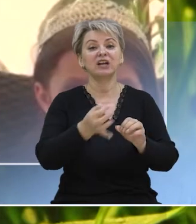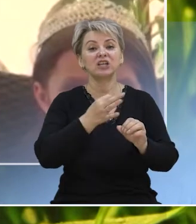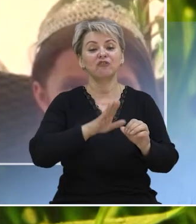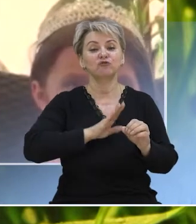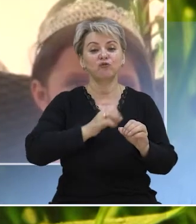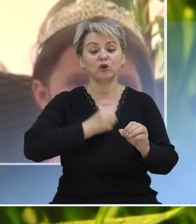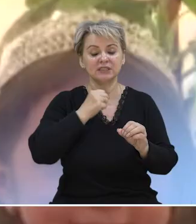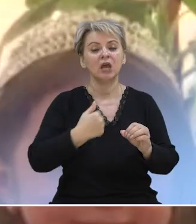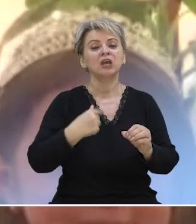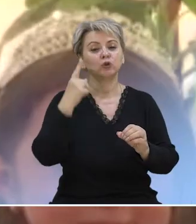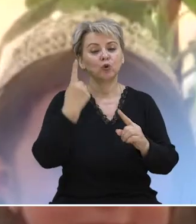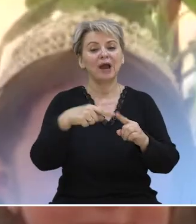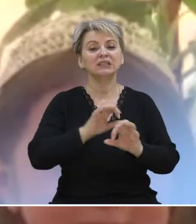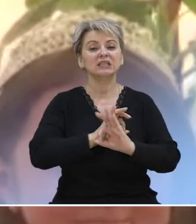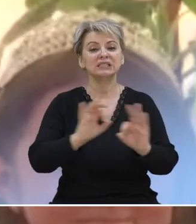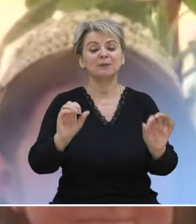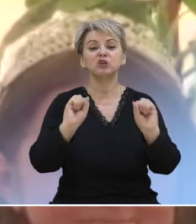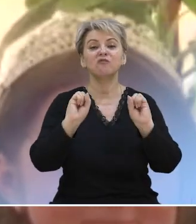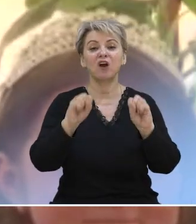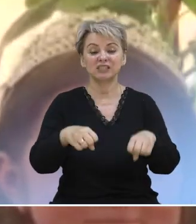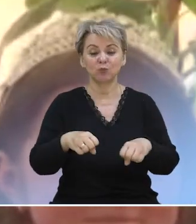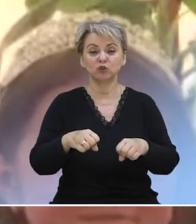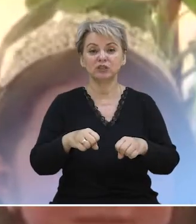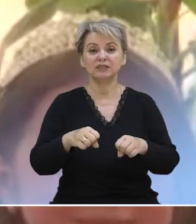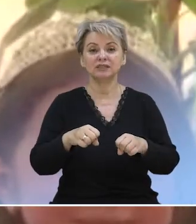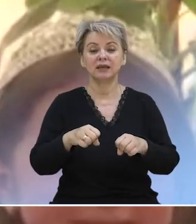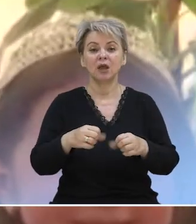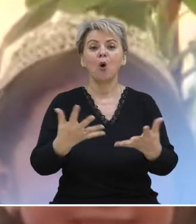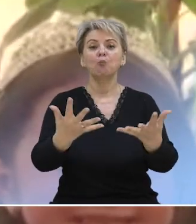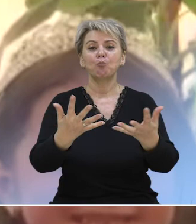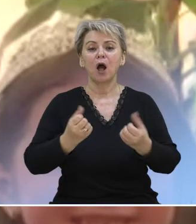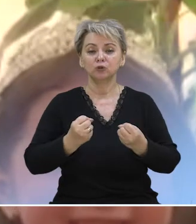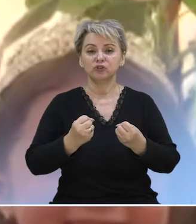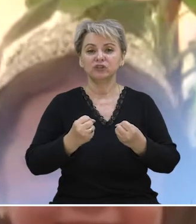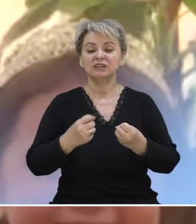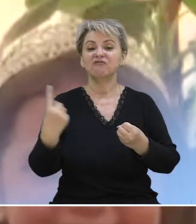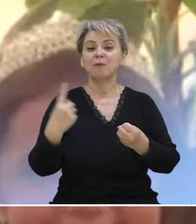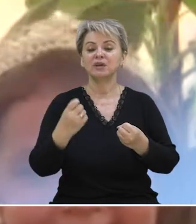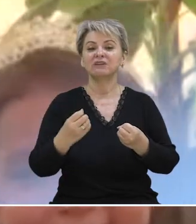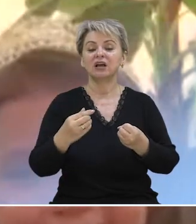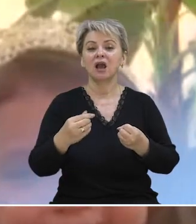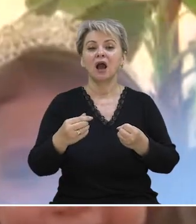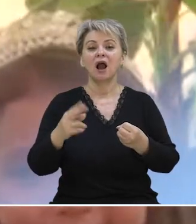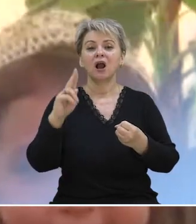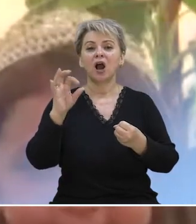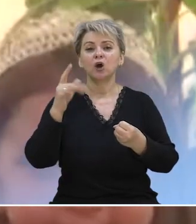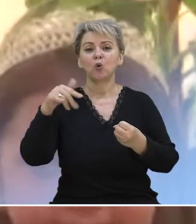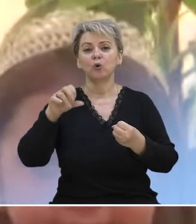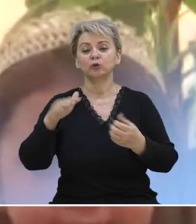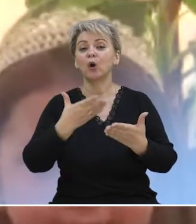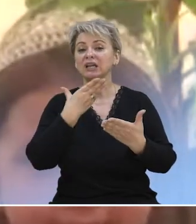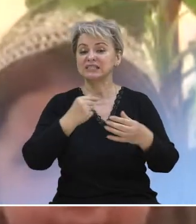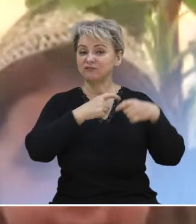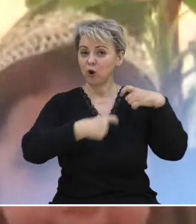вот с такого раннего возраста? Я думаю, что это замечательная возможность получить, во-первых, корону,